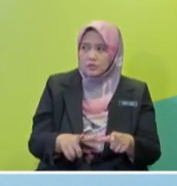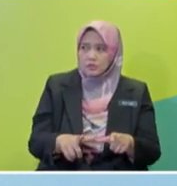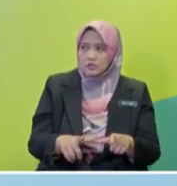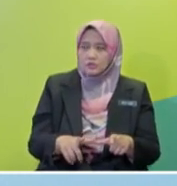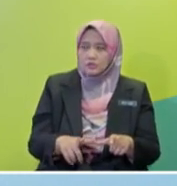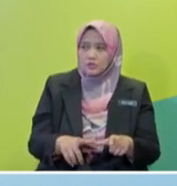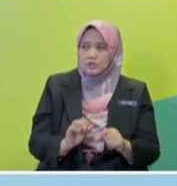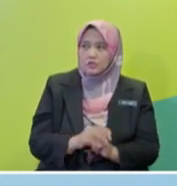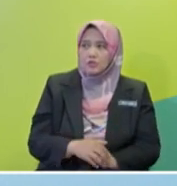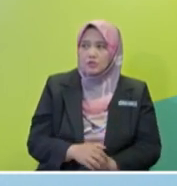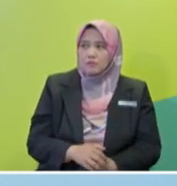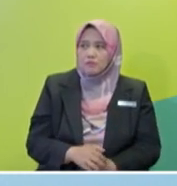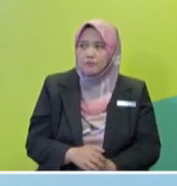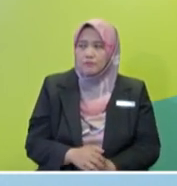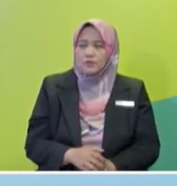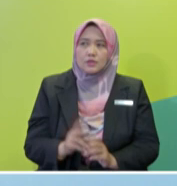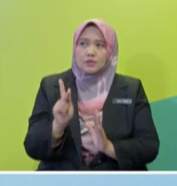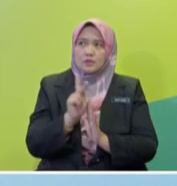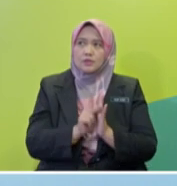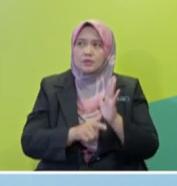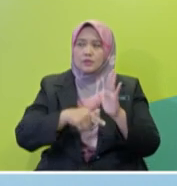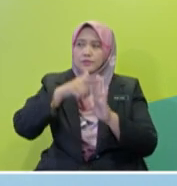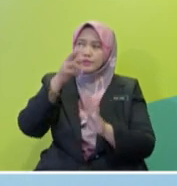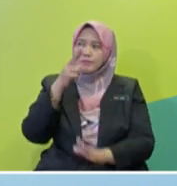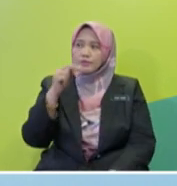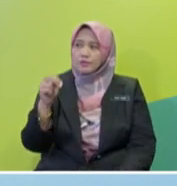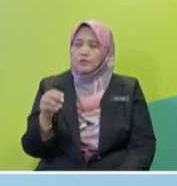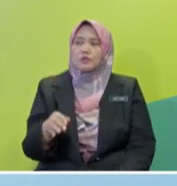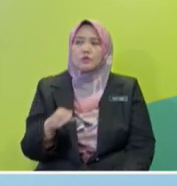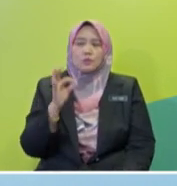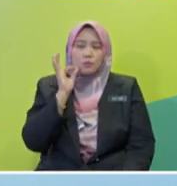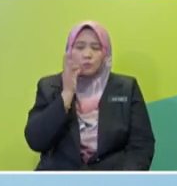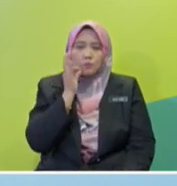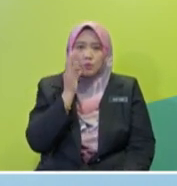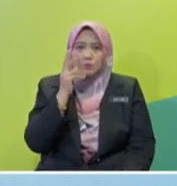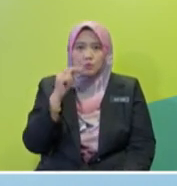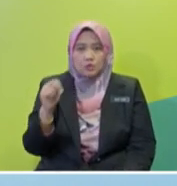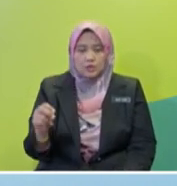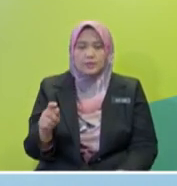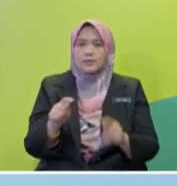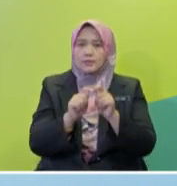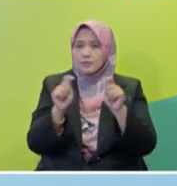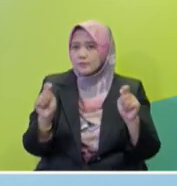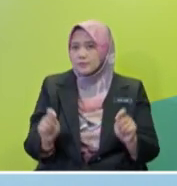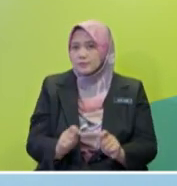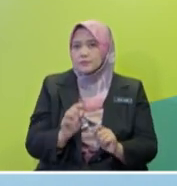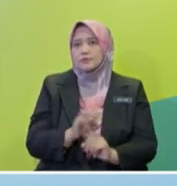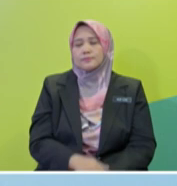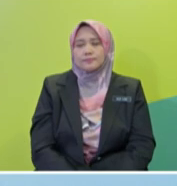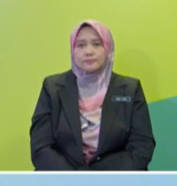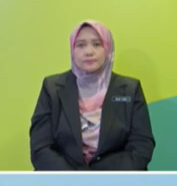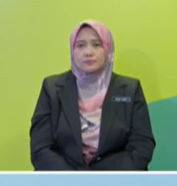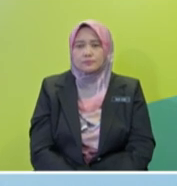berkenaan dengan kelebihan buah-buahan tempat yang kita ada 4 ayat tadi Oke kita akan letak pada bagian body